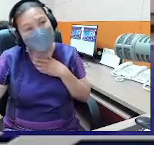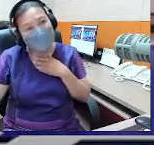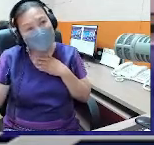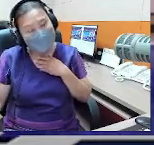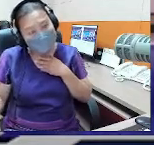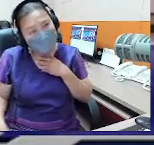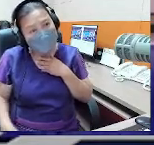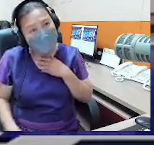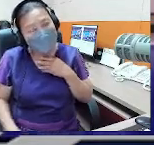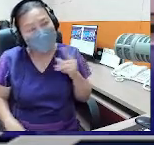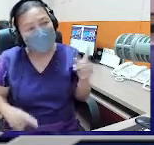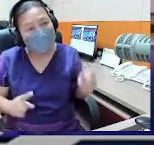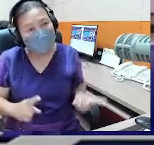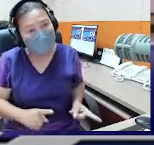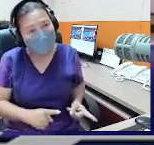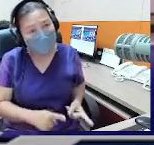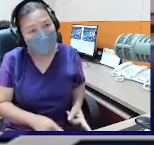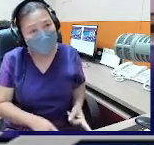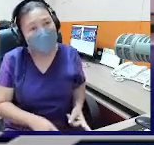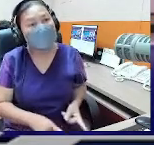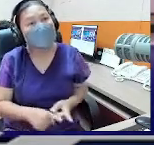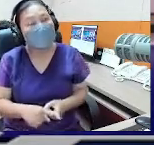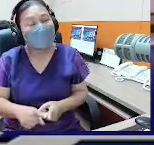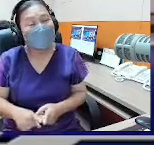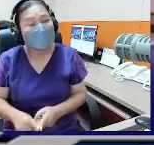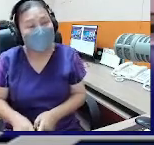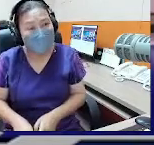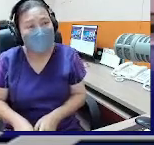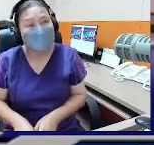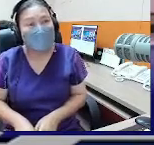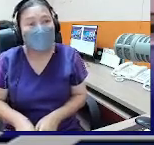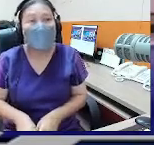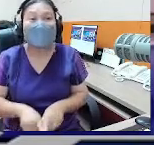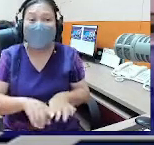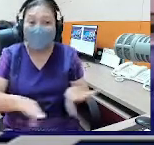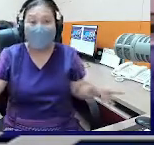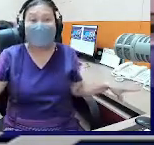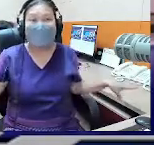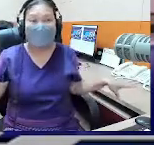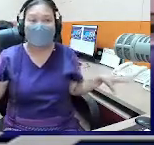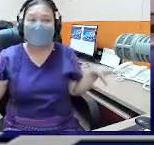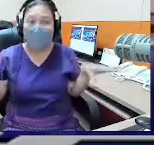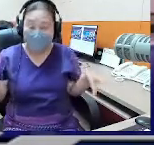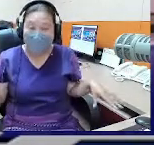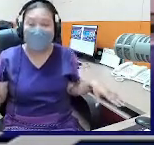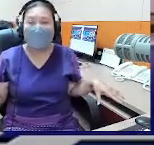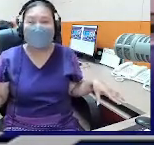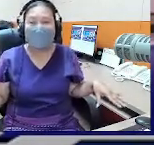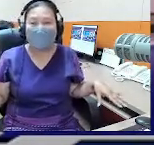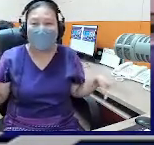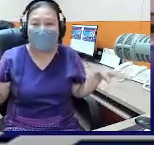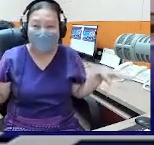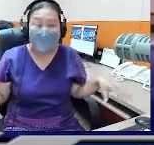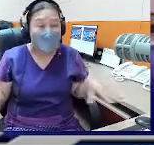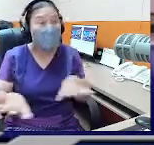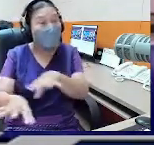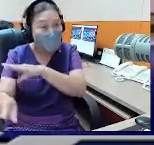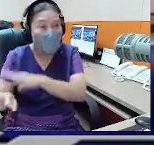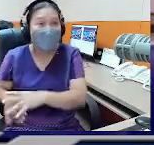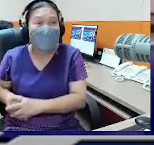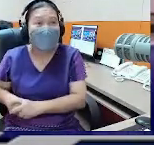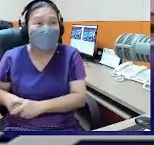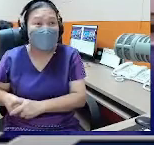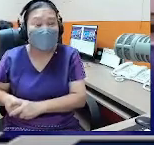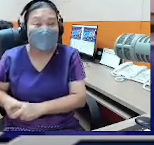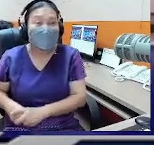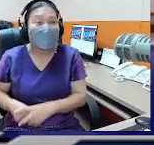ที่ครัวสวนดุสิตซึ่งเราจะมีครัวทั้งครัวไทยพุทธแล้วก็ครัวมุสลิมค่ะแยกต่างหาก แยกต่างหากให้เรียบร้อยนะคะก็รับรอง